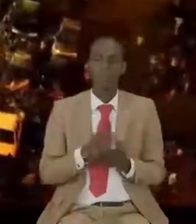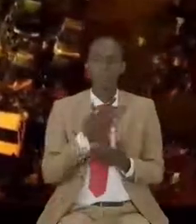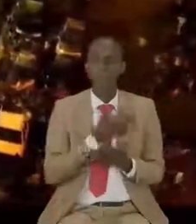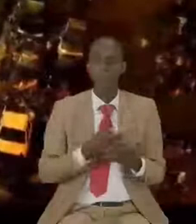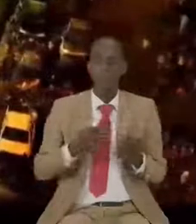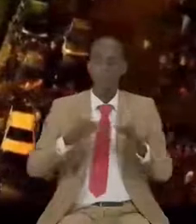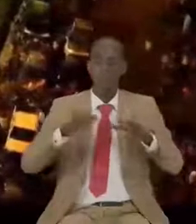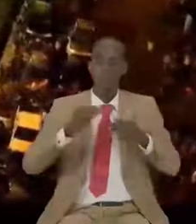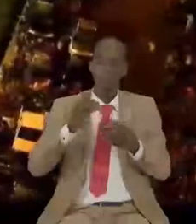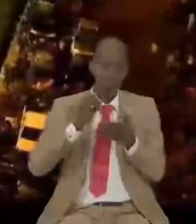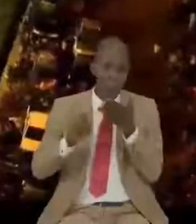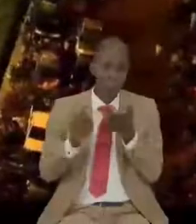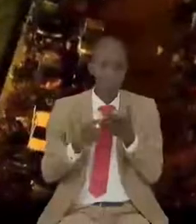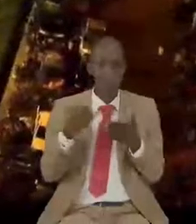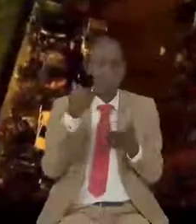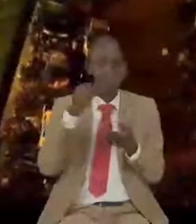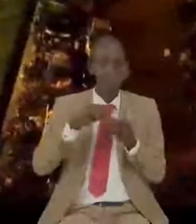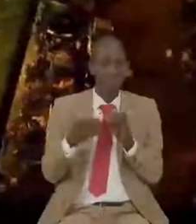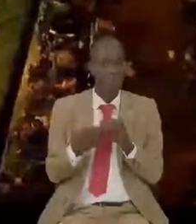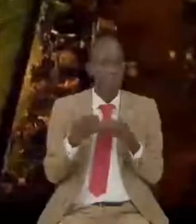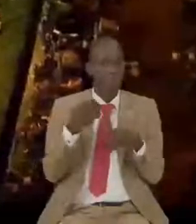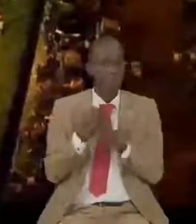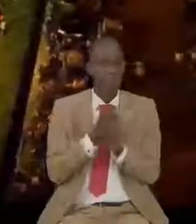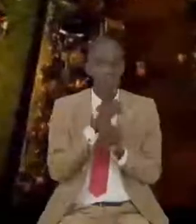And check the phone number. Make sure